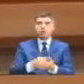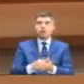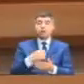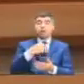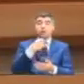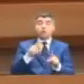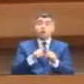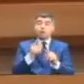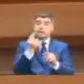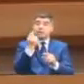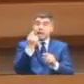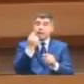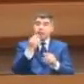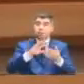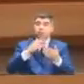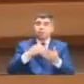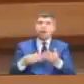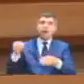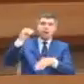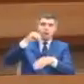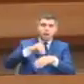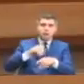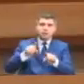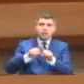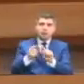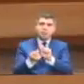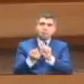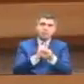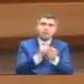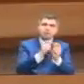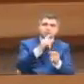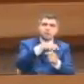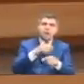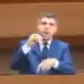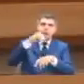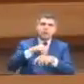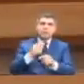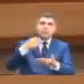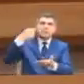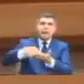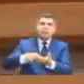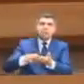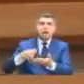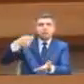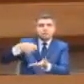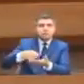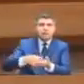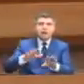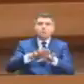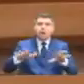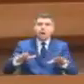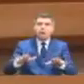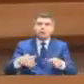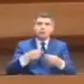الاسعار المرجعيه؟ باش ما تبقاش ذاك المراجعات وذاك التشنج بين الاداره ديال الضرائب وبين الملزمين، هذا باع ارض تيمشي يديروا له